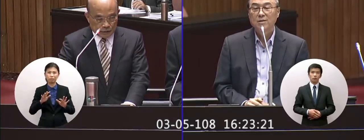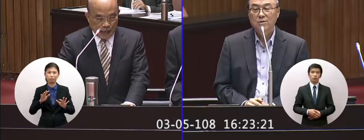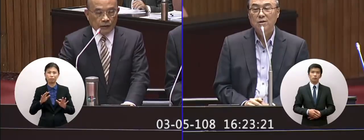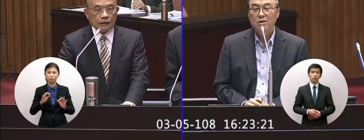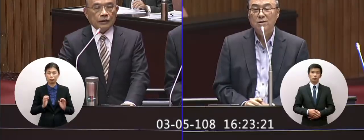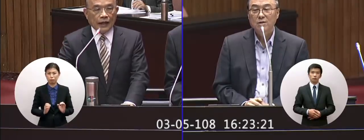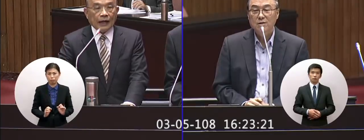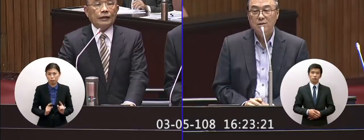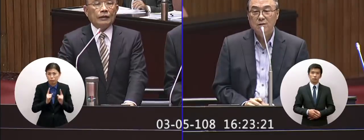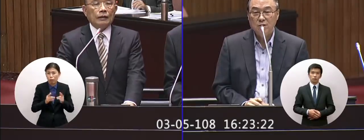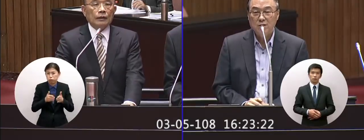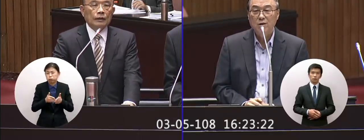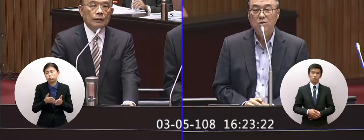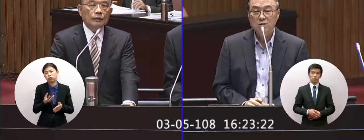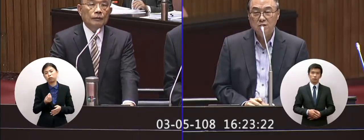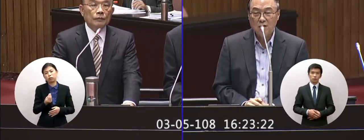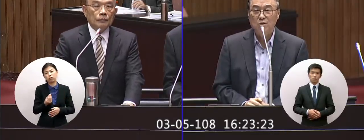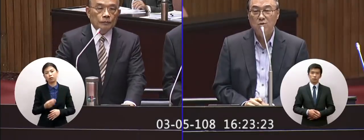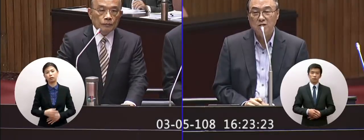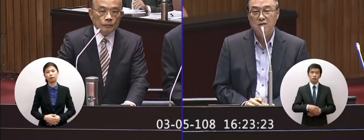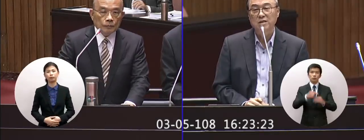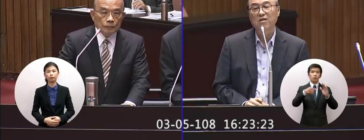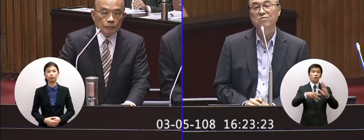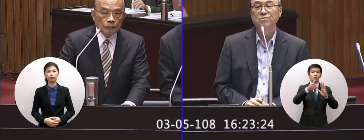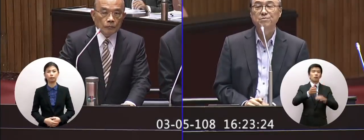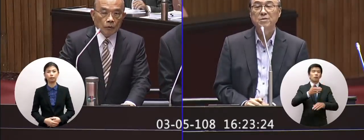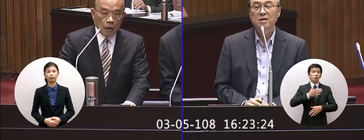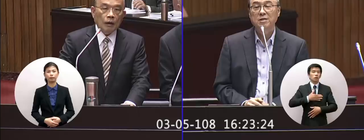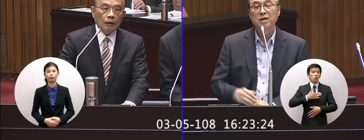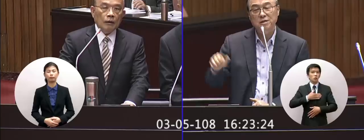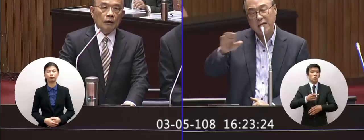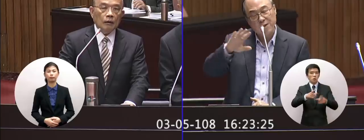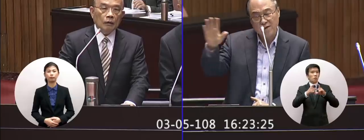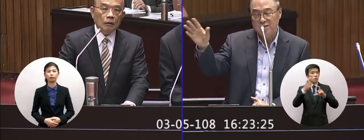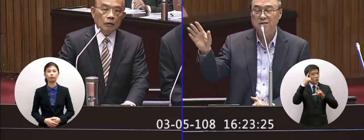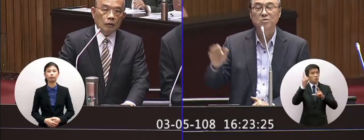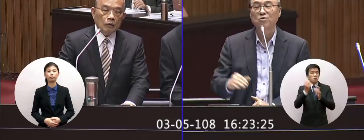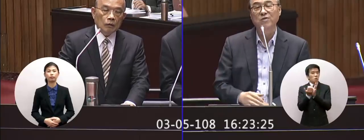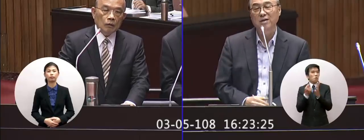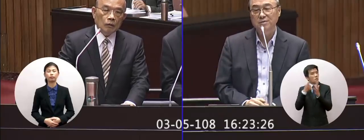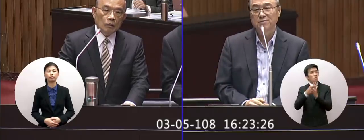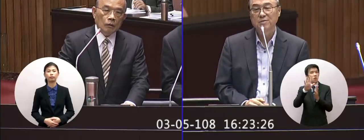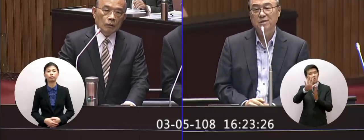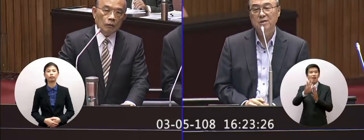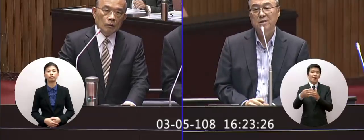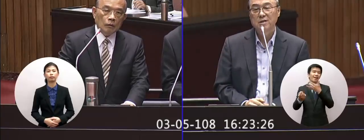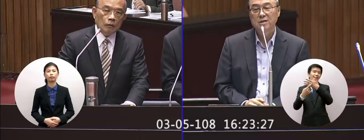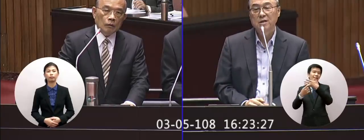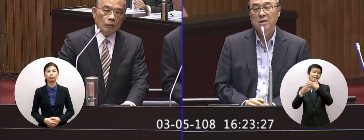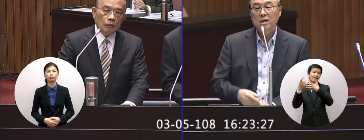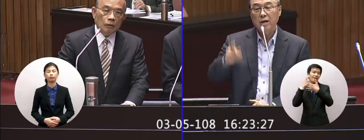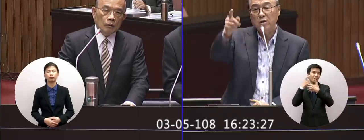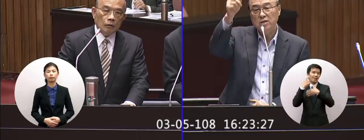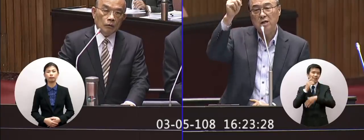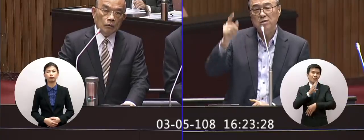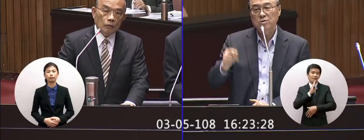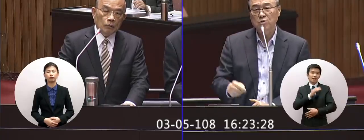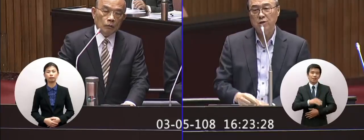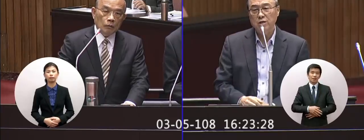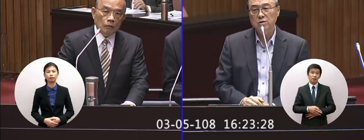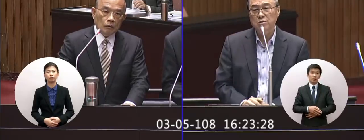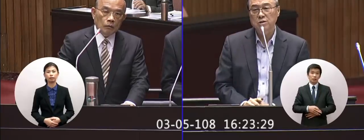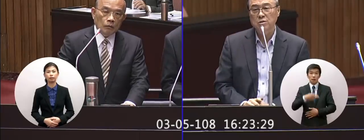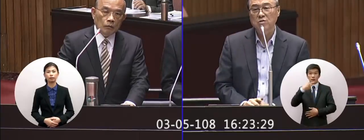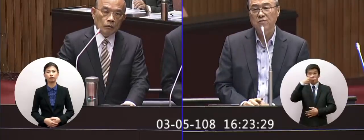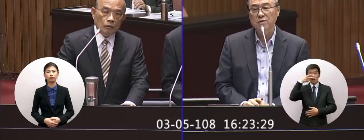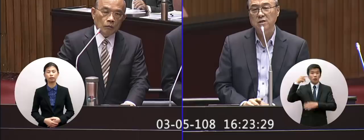个涨的压力。 院长，我知道你会这样子答复，这也是台面上的做法。赖院长